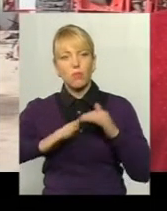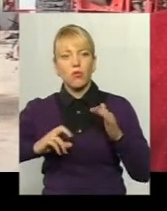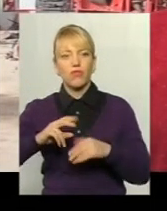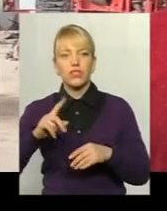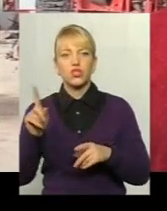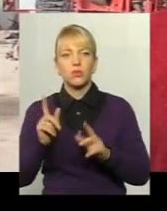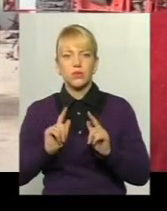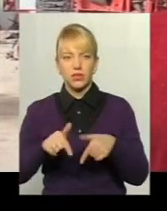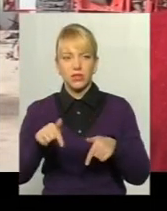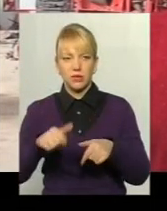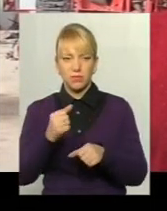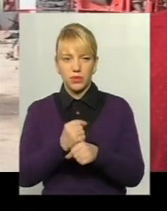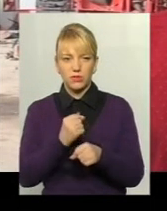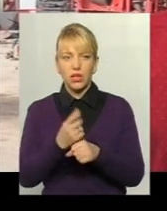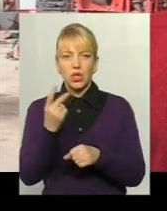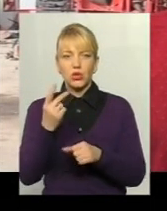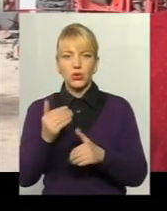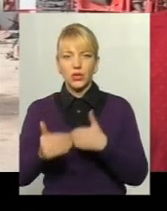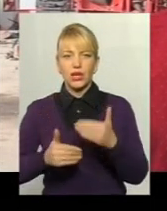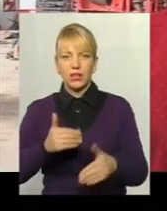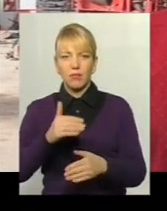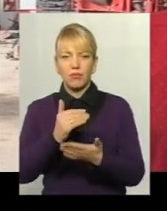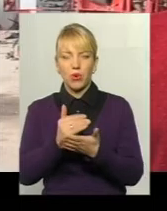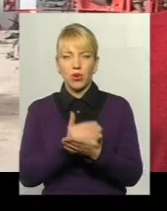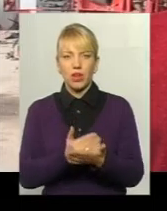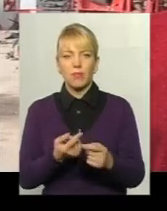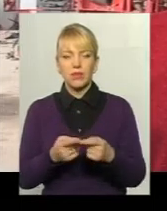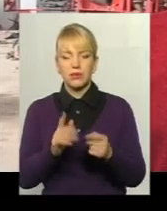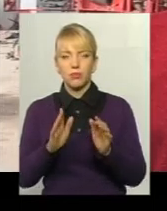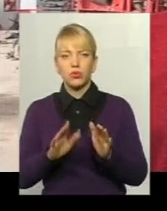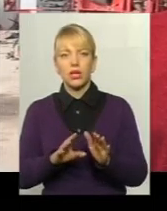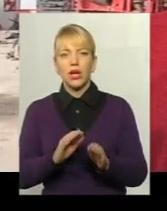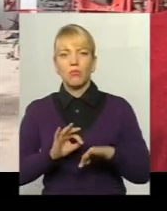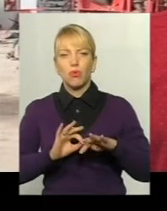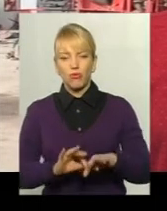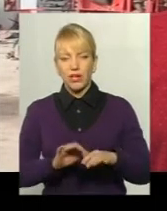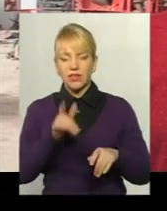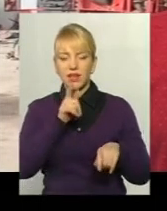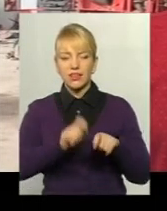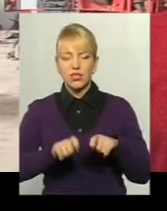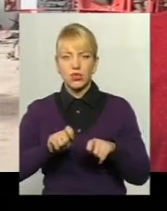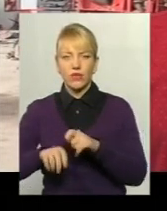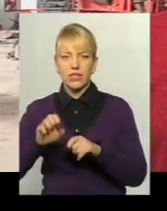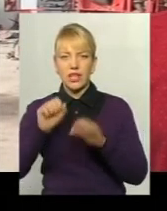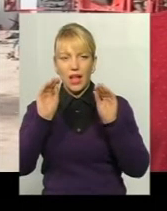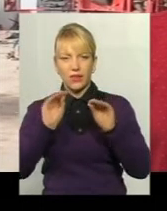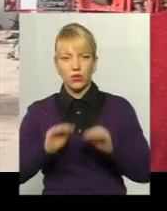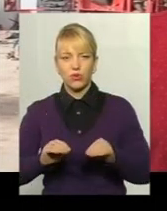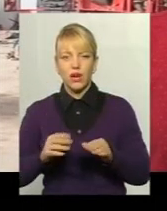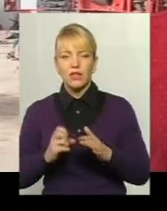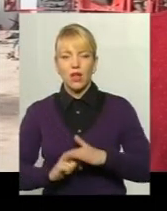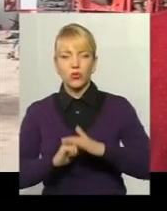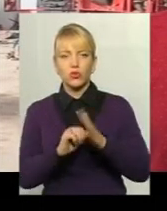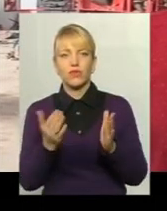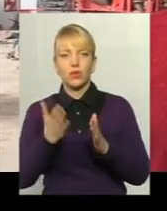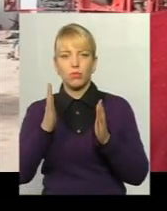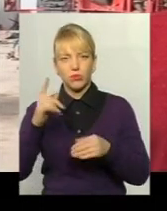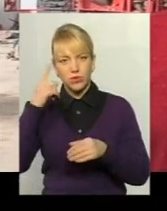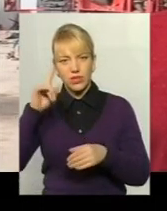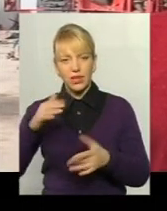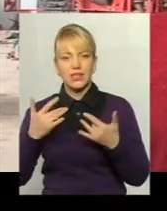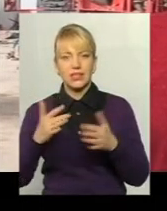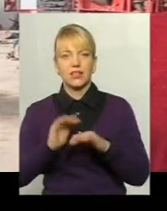Другим етапом цієї програми буде саме власне проведення тестування і анкетування, на основі якого ми будемо знати, скільки діток